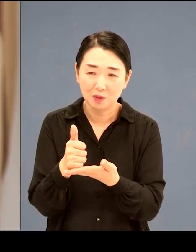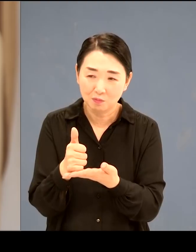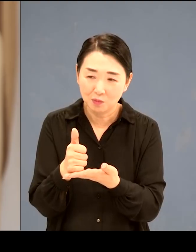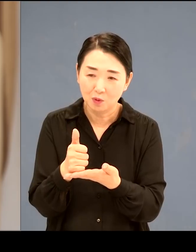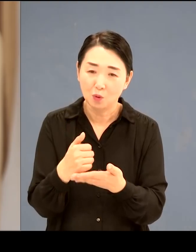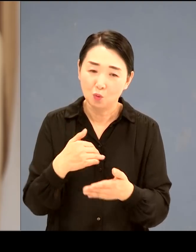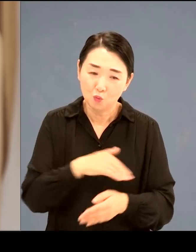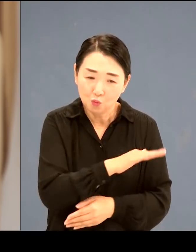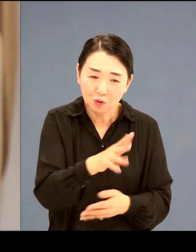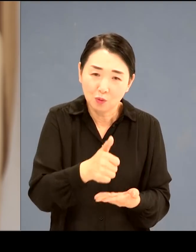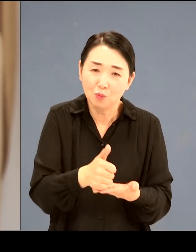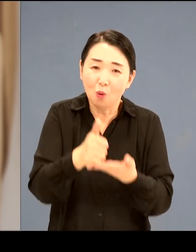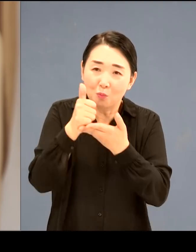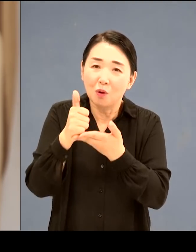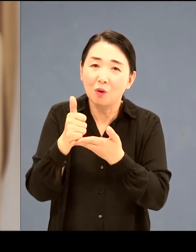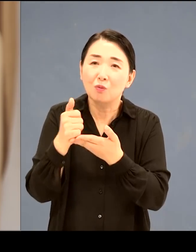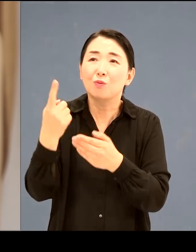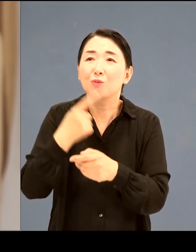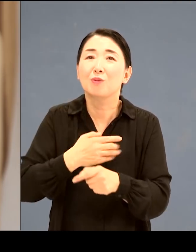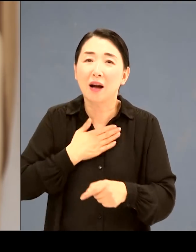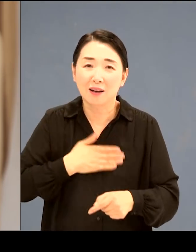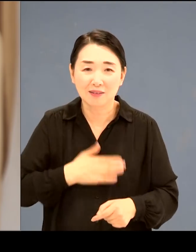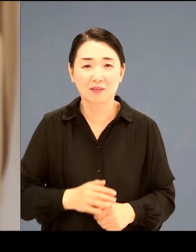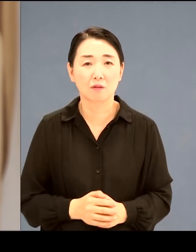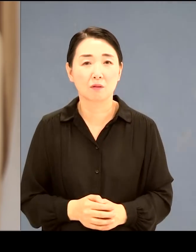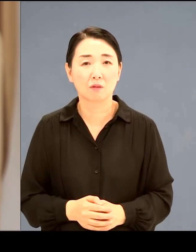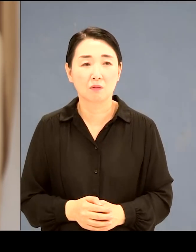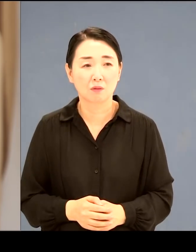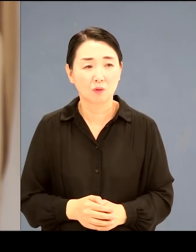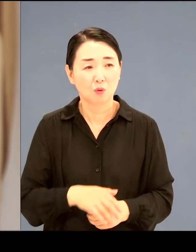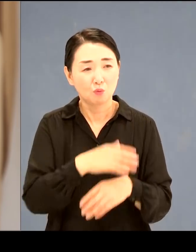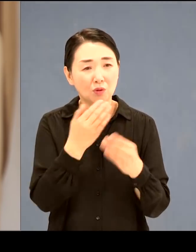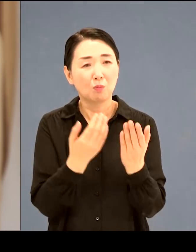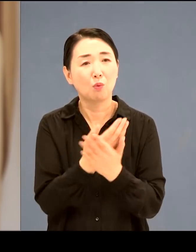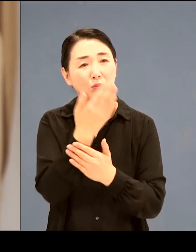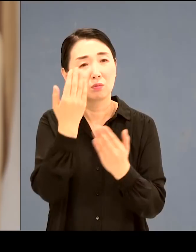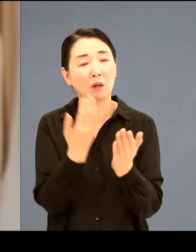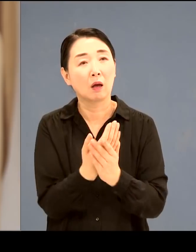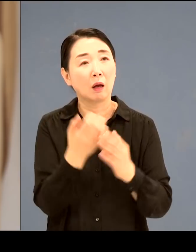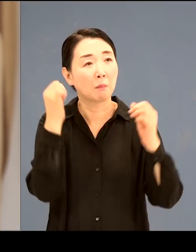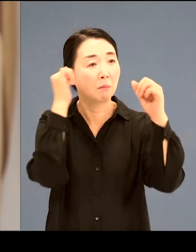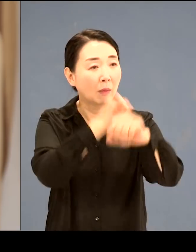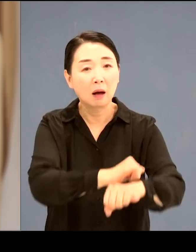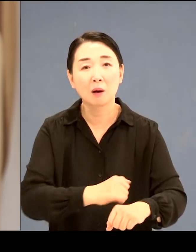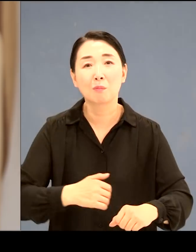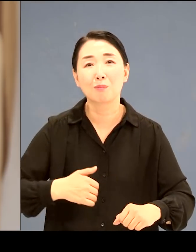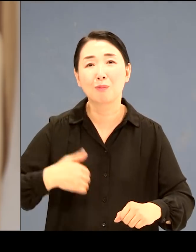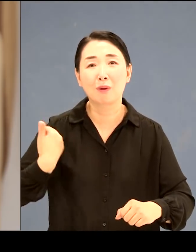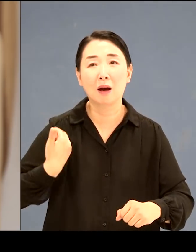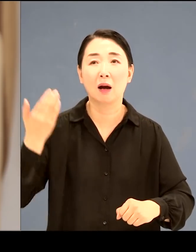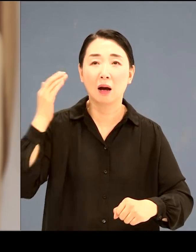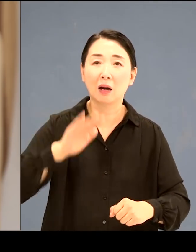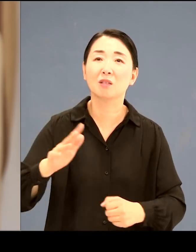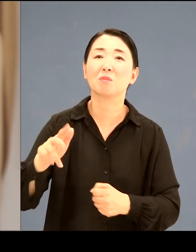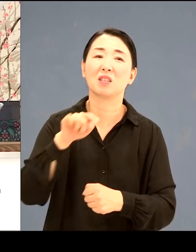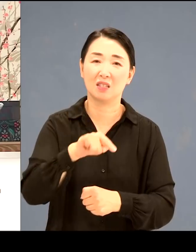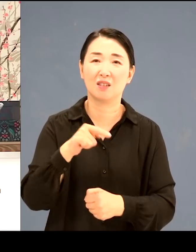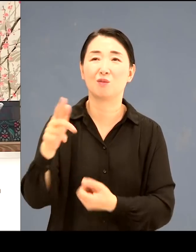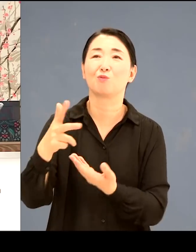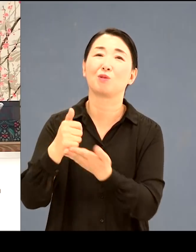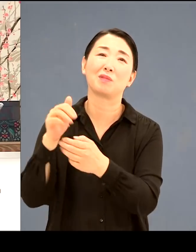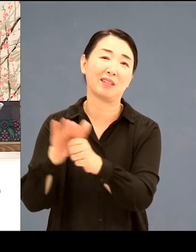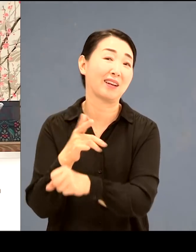주실 줄로만 생각했지 그렇게 나락으로 떨어뜨리실 줄은 몰랐는데 그게 주님의 사랑이었던 것